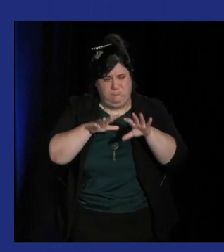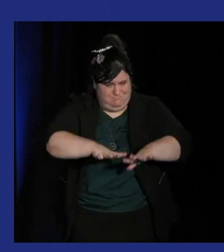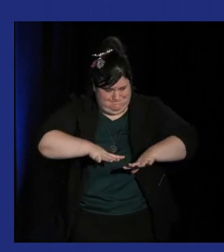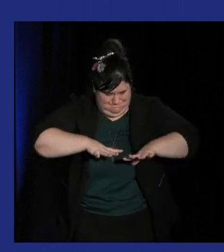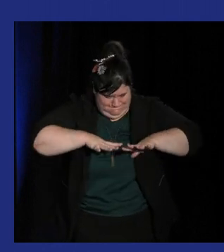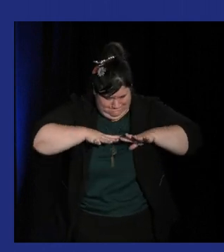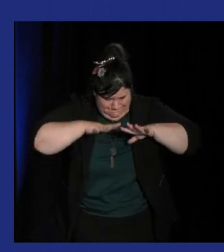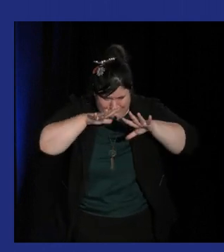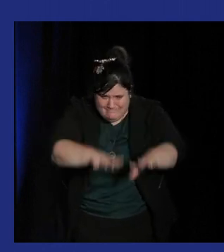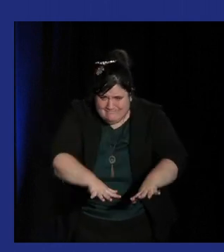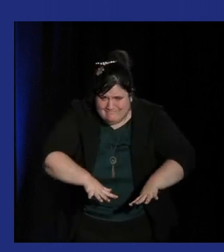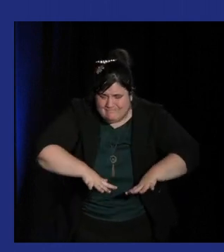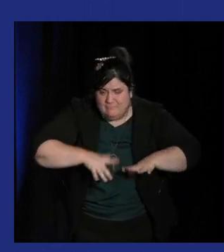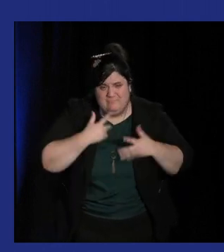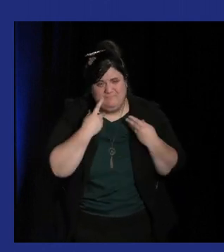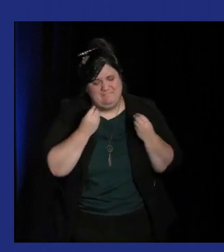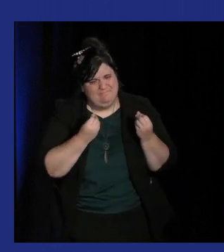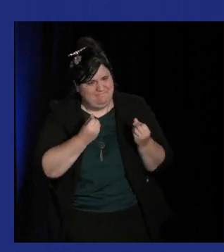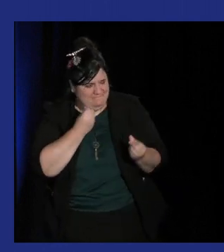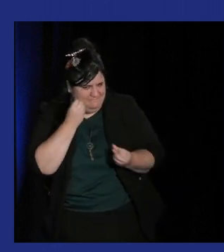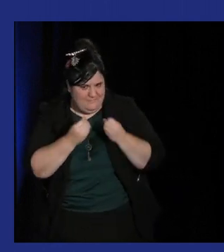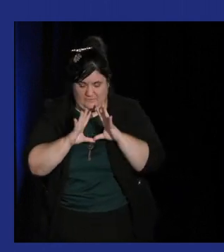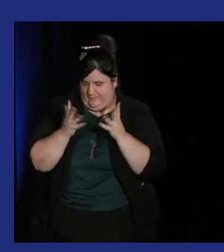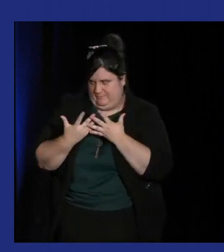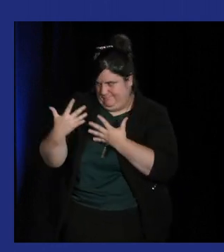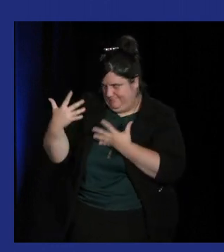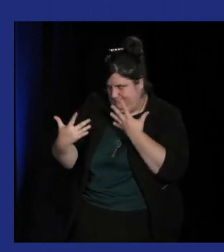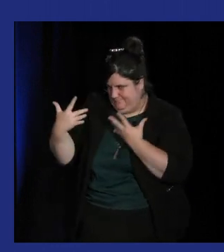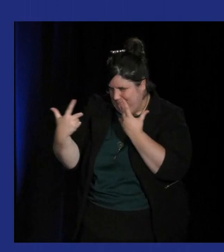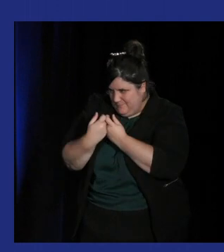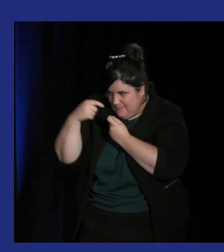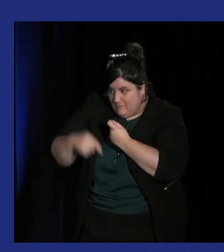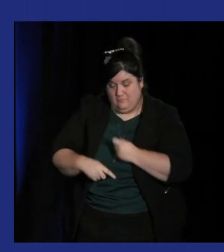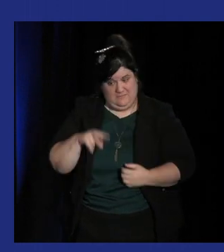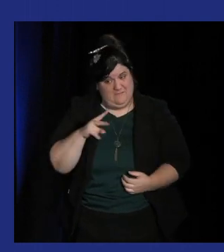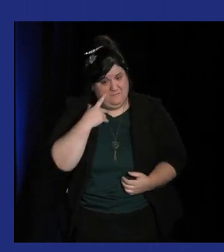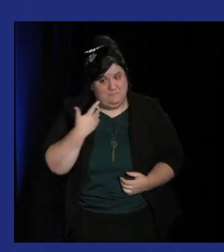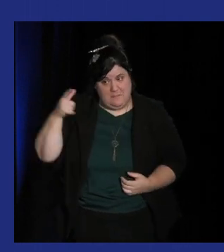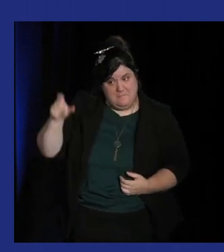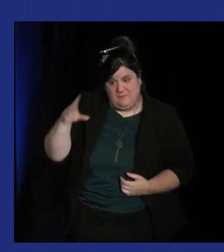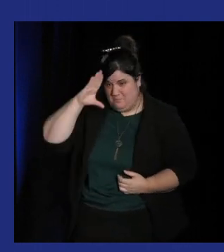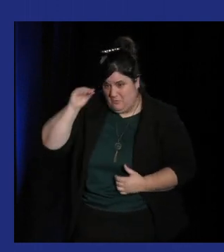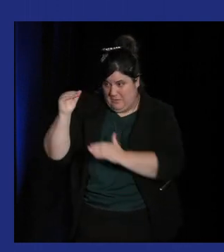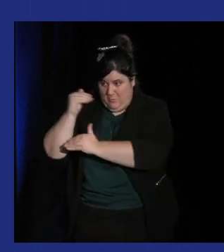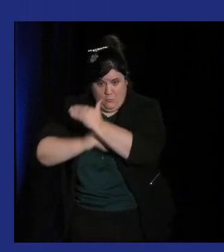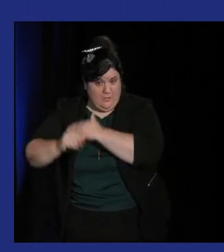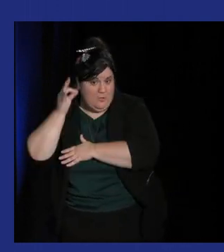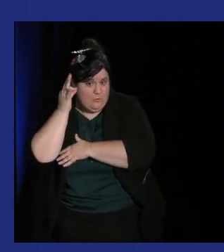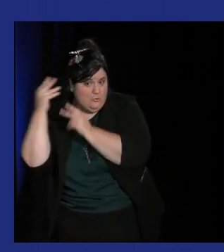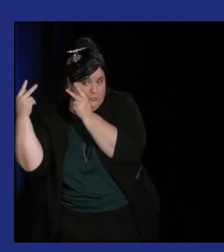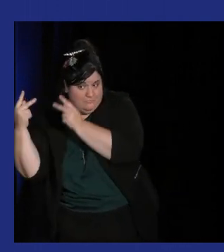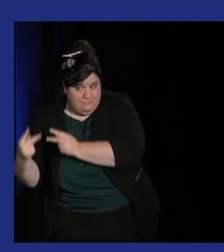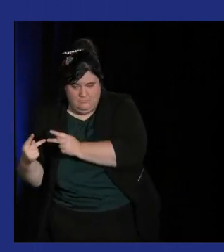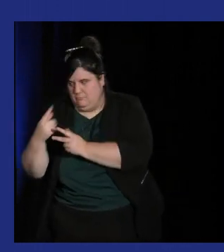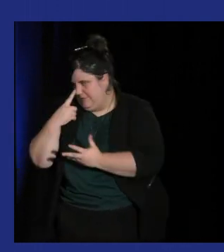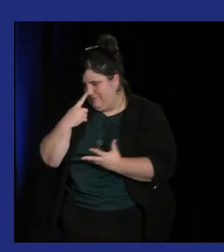pour juste que ça soit plus joli donc il y a toutes ces problématiques et c'est vrai que un programmeur audio ça serait moi je viendrai avec des idées